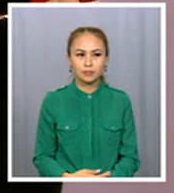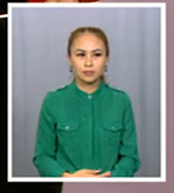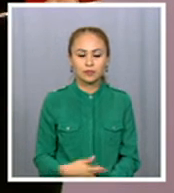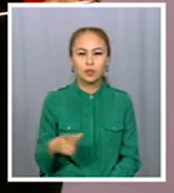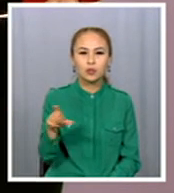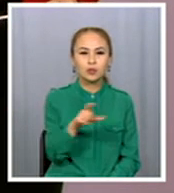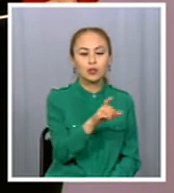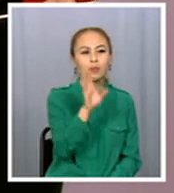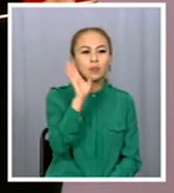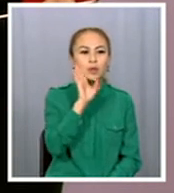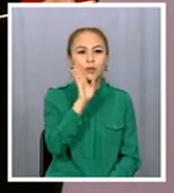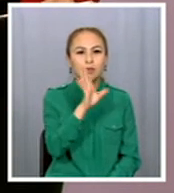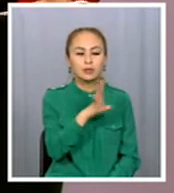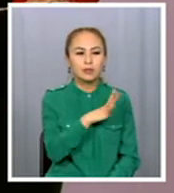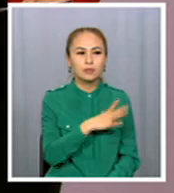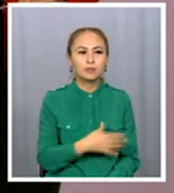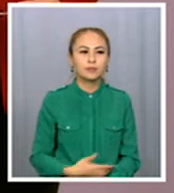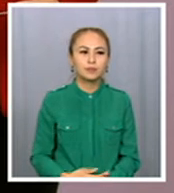Жолда бұлақ кездесті.